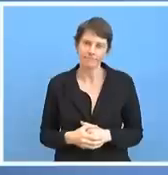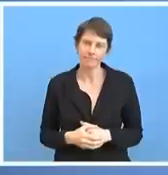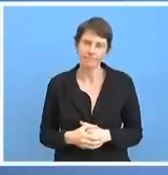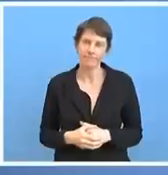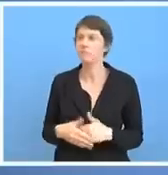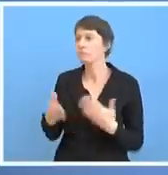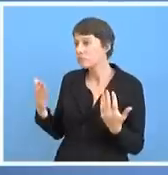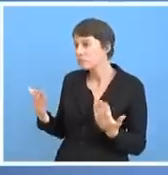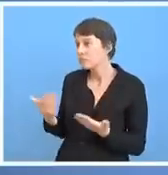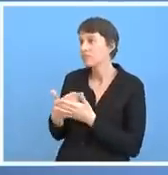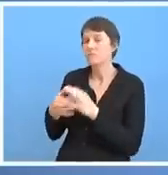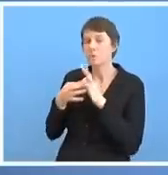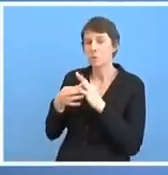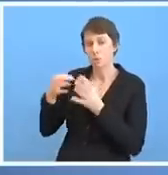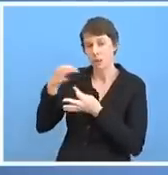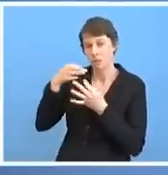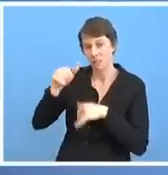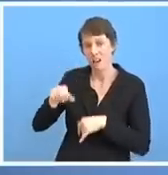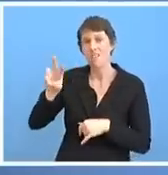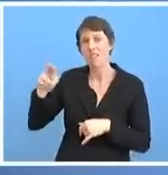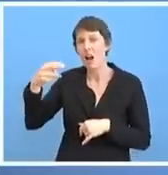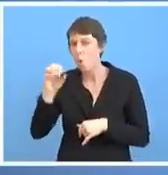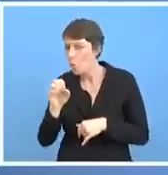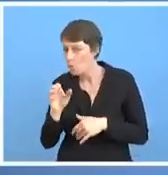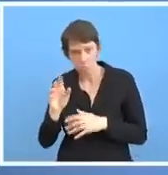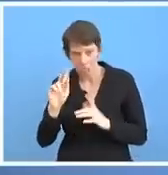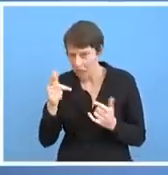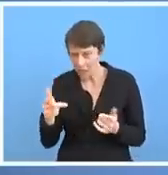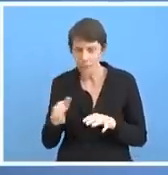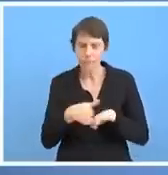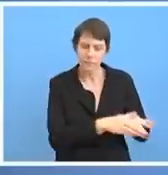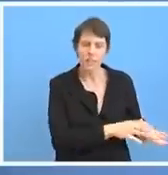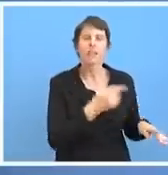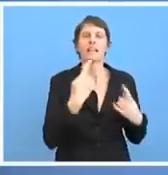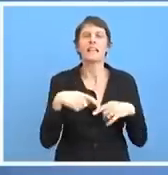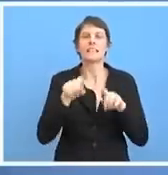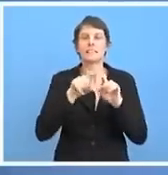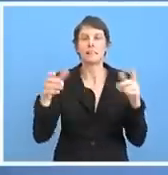Sind dazu noch Fragen zur WHO? Die sehe ich nicht. Dann ist ein nächstes Stichwort das Thema Rückholaktion.